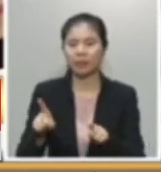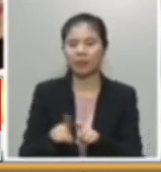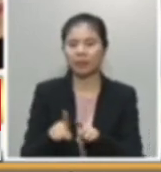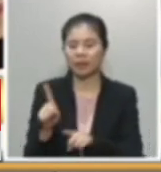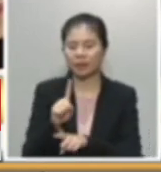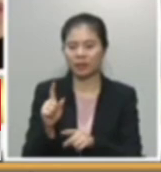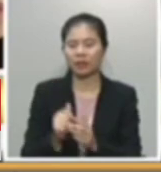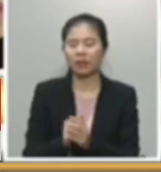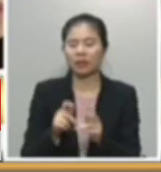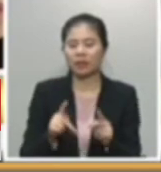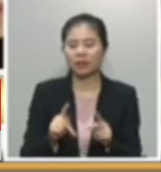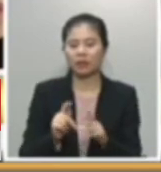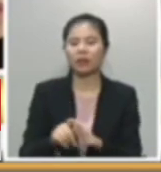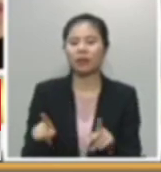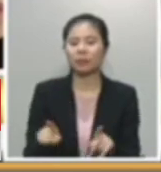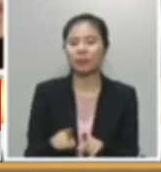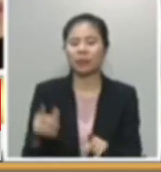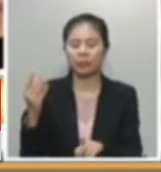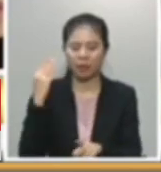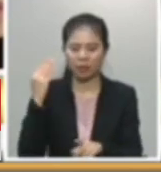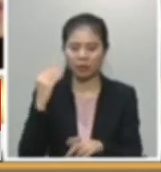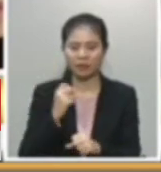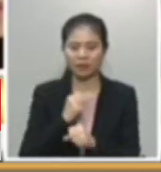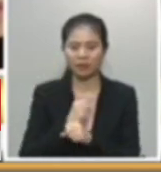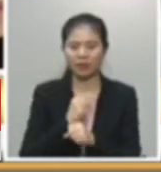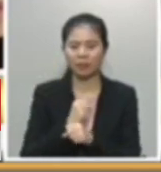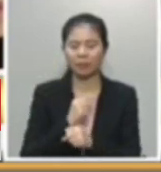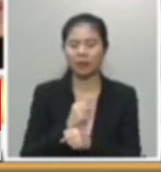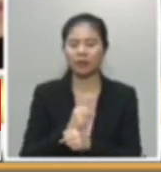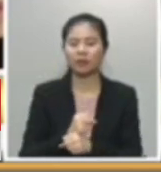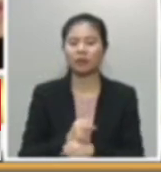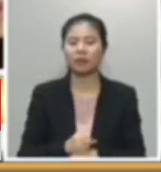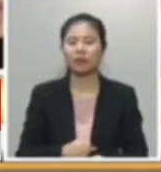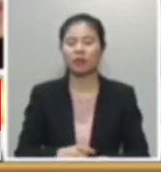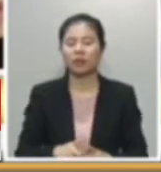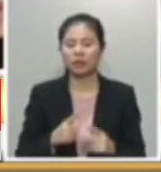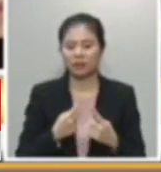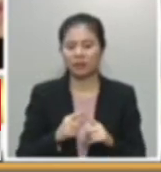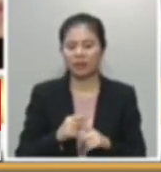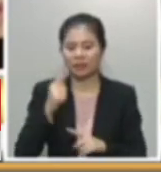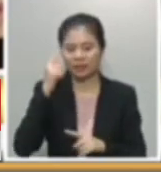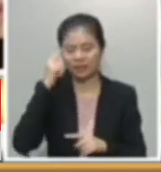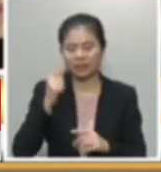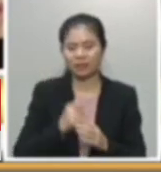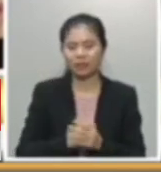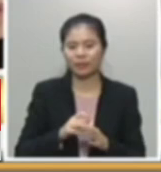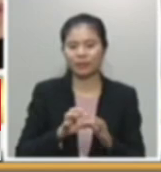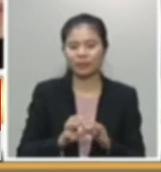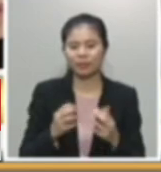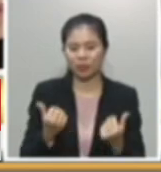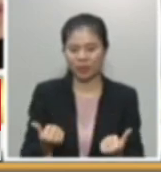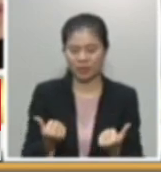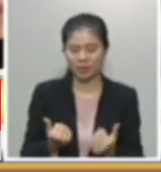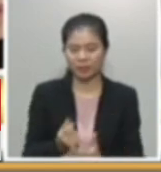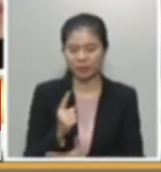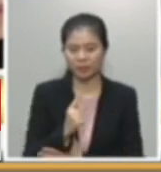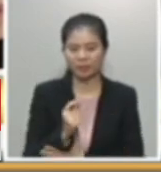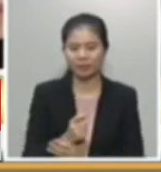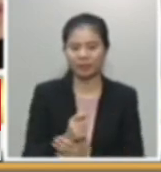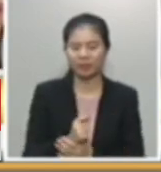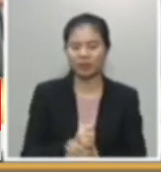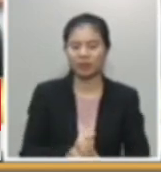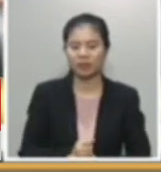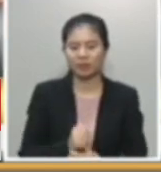ที่เคยเป็นมาและเคยเป็นอยู่เพียงแต่ที่เป็นอยู่ในปัจจุบันนี้กินบุญเ